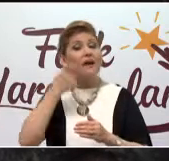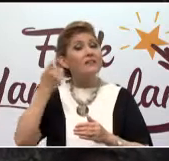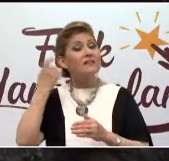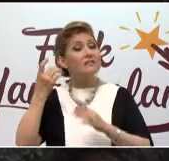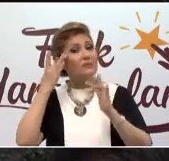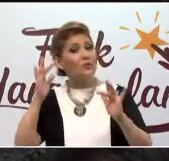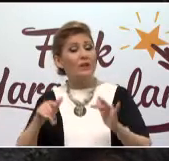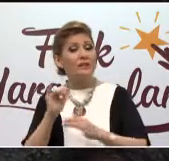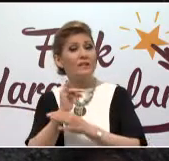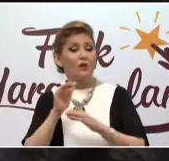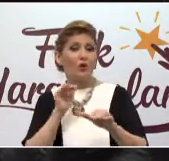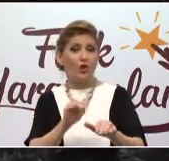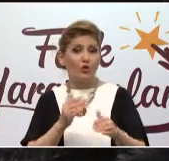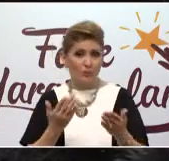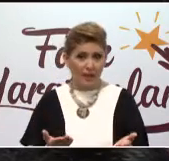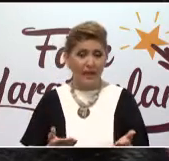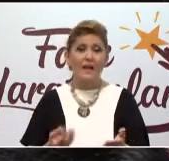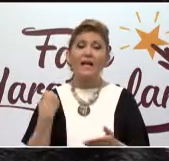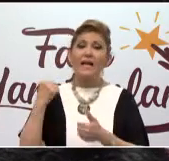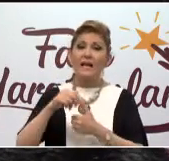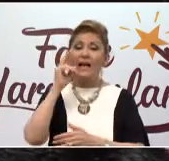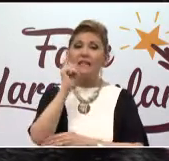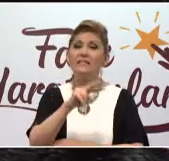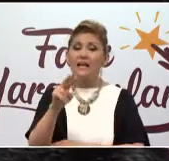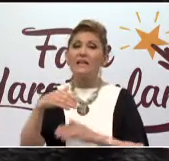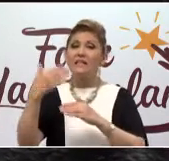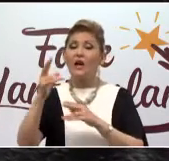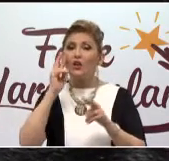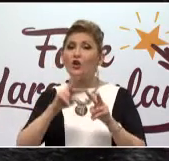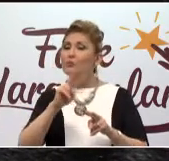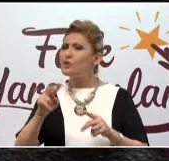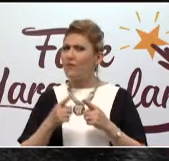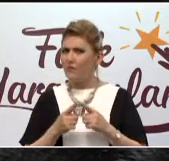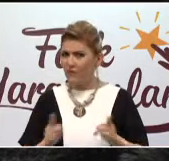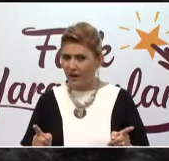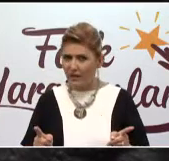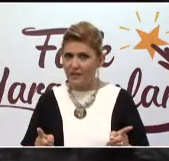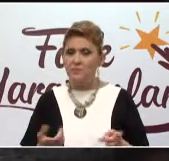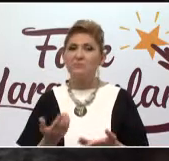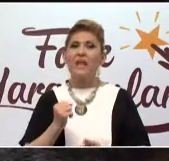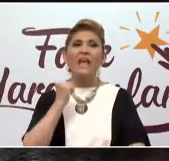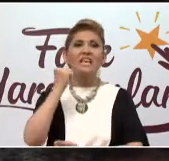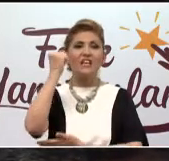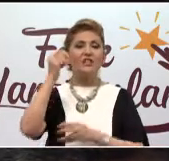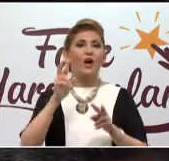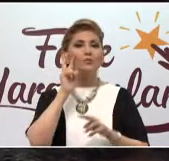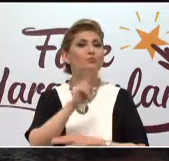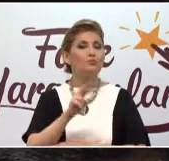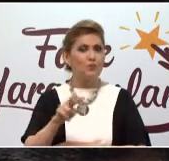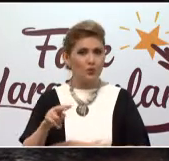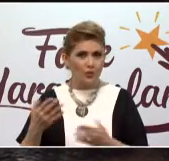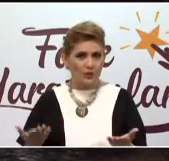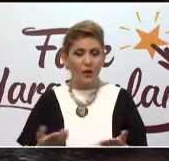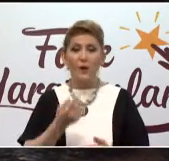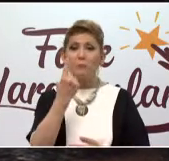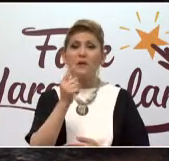alınıyor. Yine sergilemede de diğer müzelerden farklıyız. Yaşayan müzede